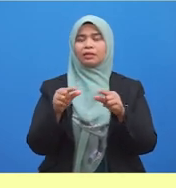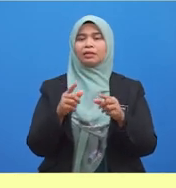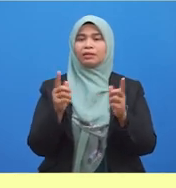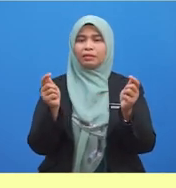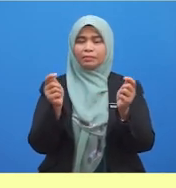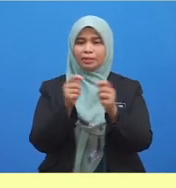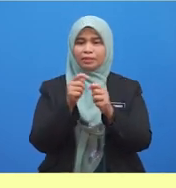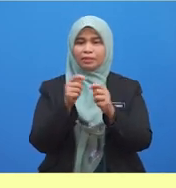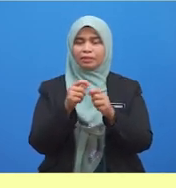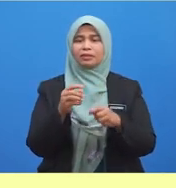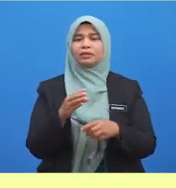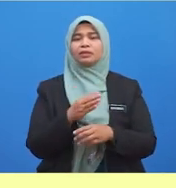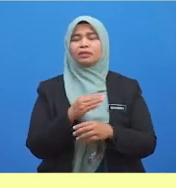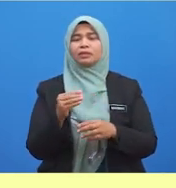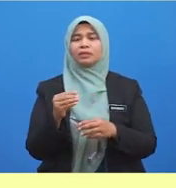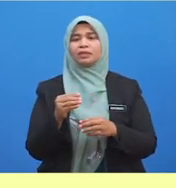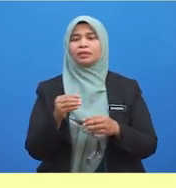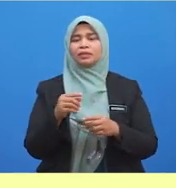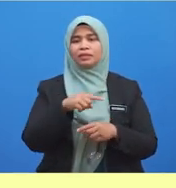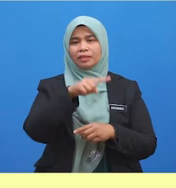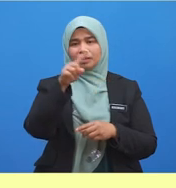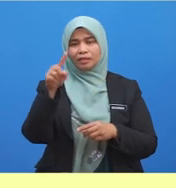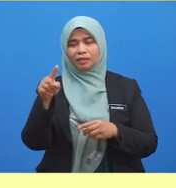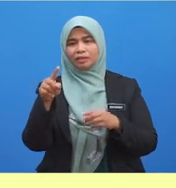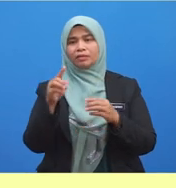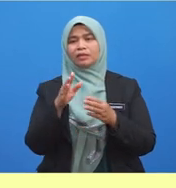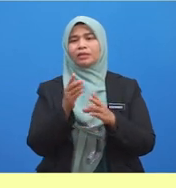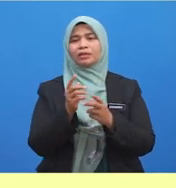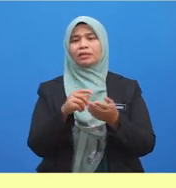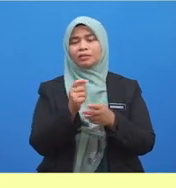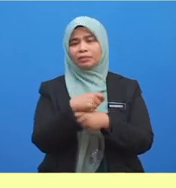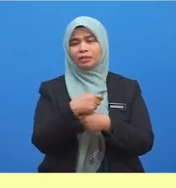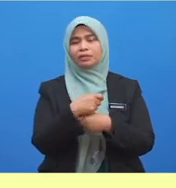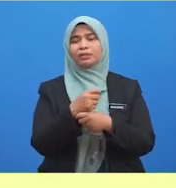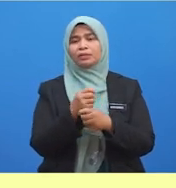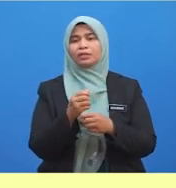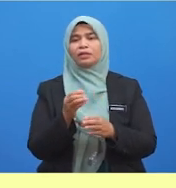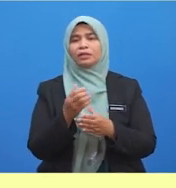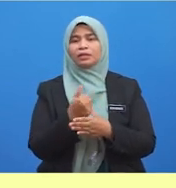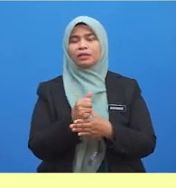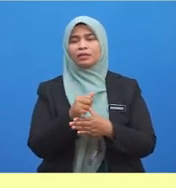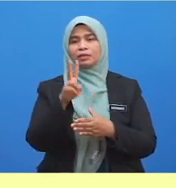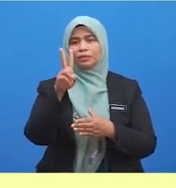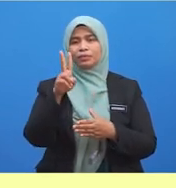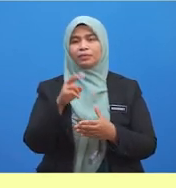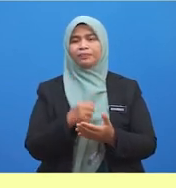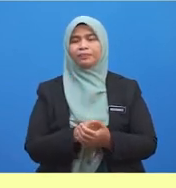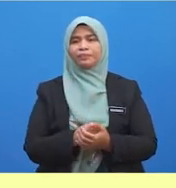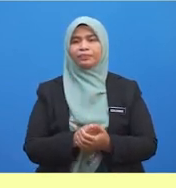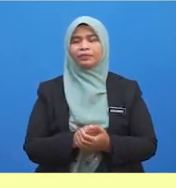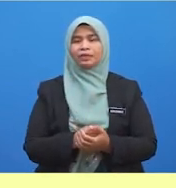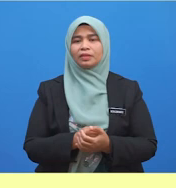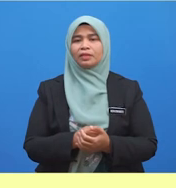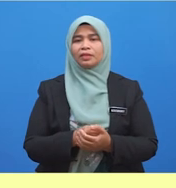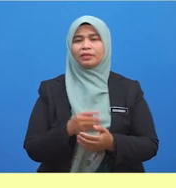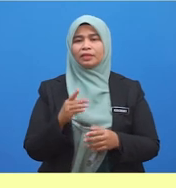dan gentian gelendong terbentuk di antara dua sentriol. Murid-murid,